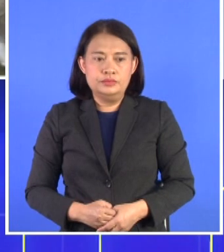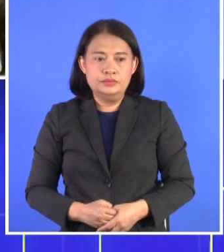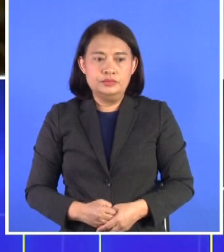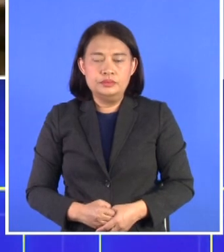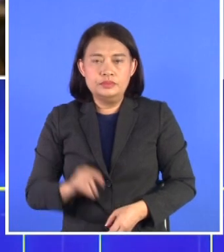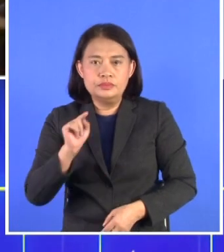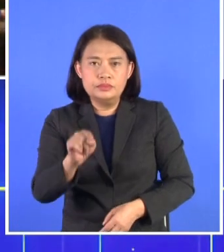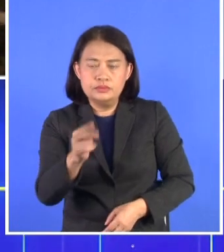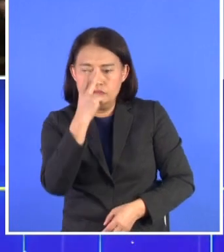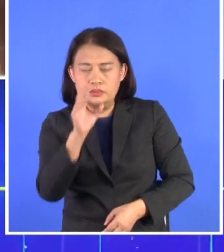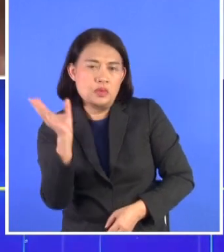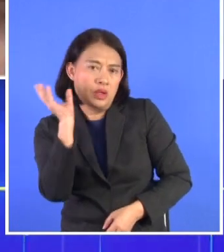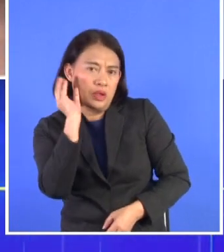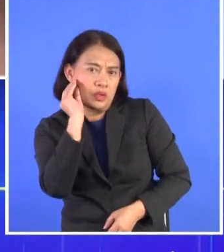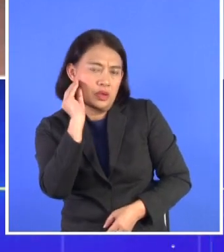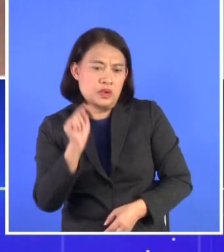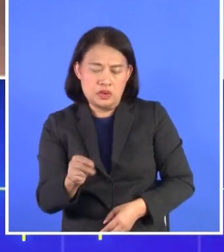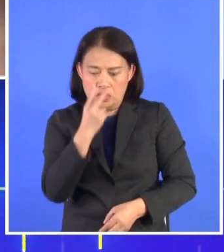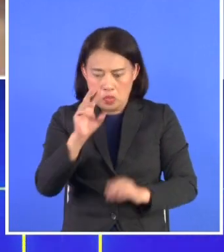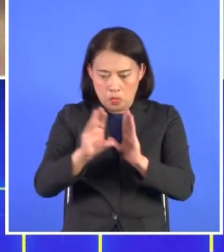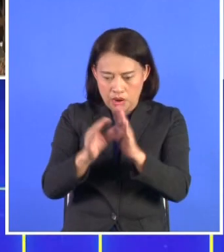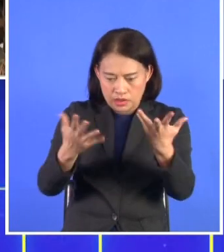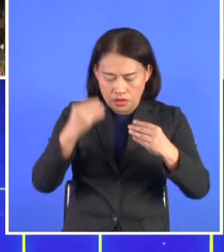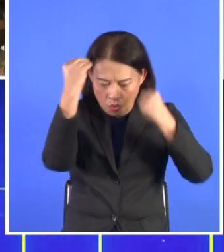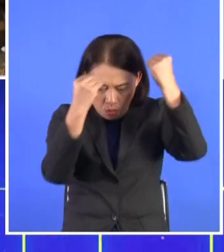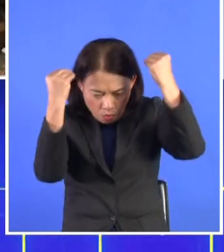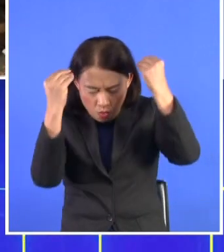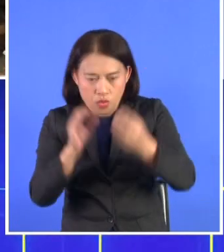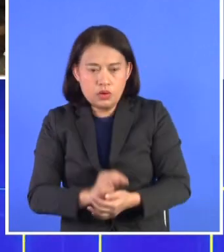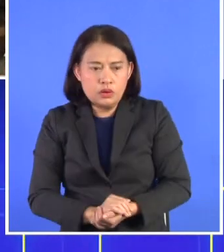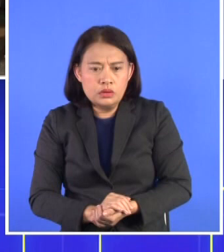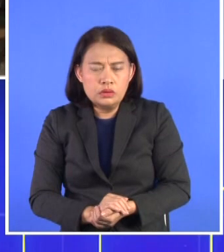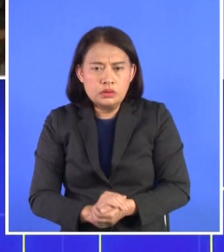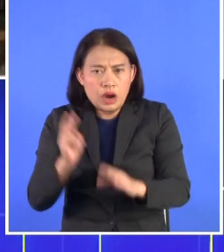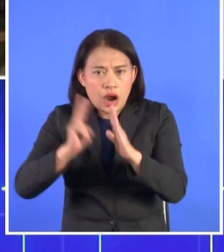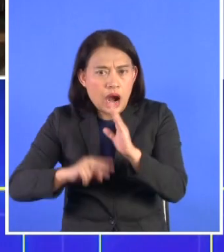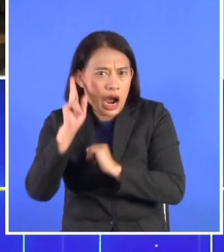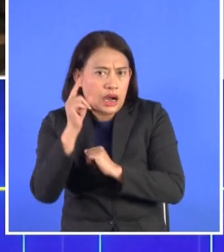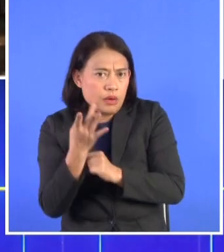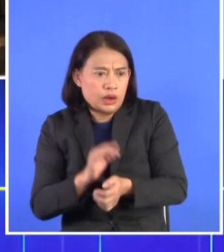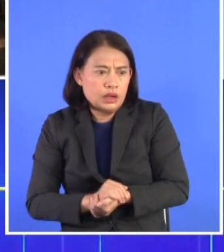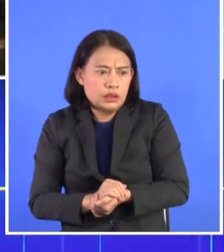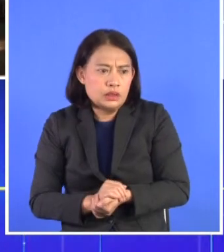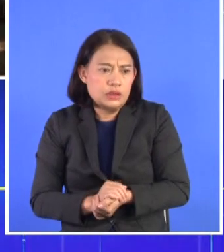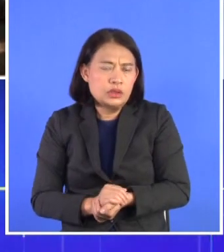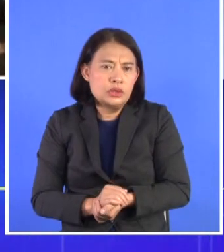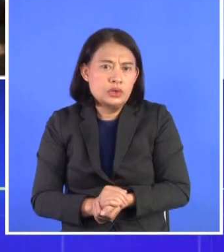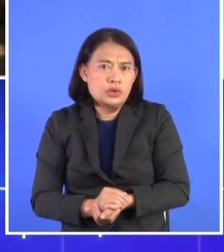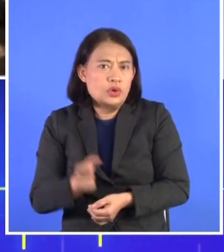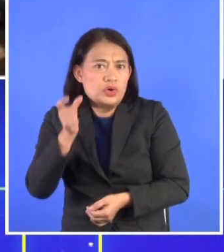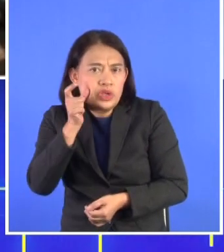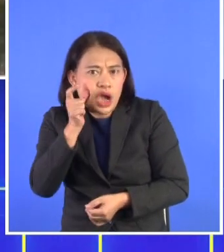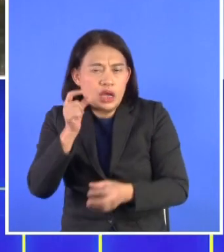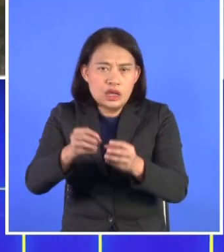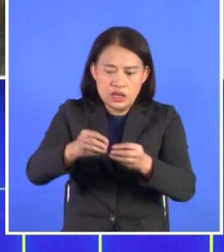แต่เสียงไม่ดูภาพจะงงเลยว่าเอ๊ะเบนซ์อ่างข่าวอะไรใหญ่ยาวใส่ถุงอะไรนี่นะคะงูงูค่ะ